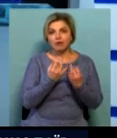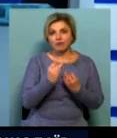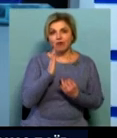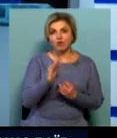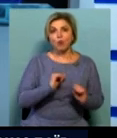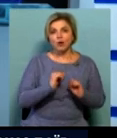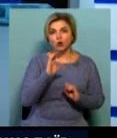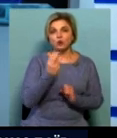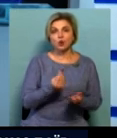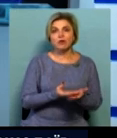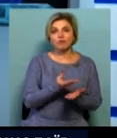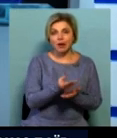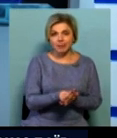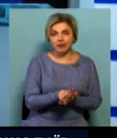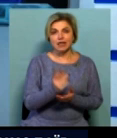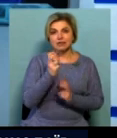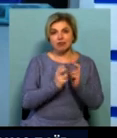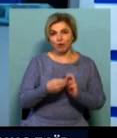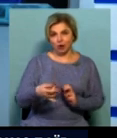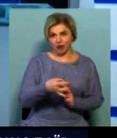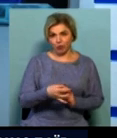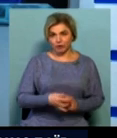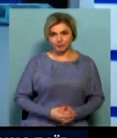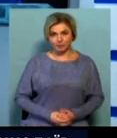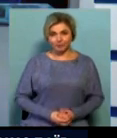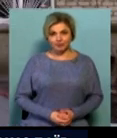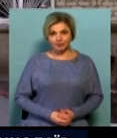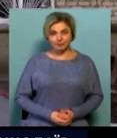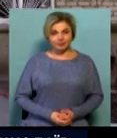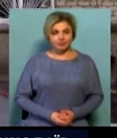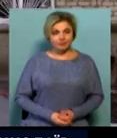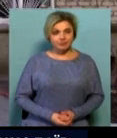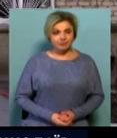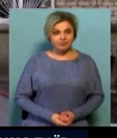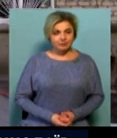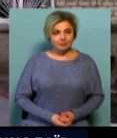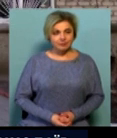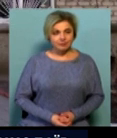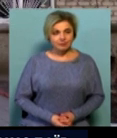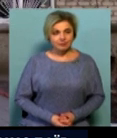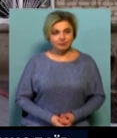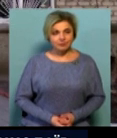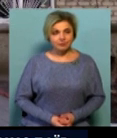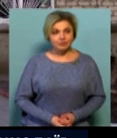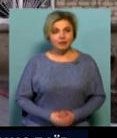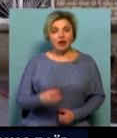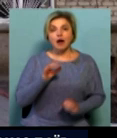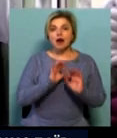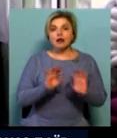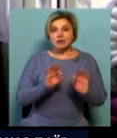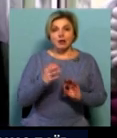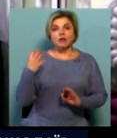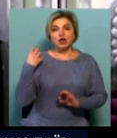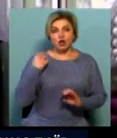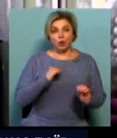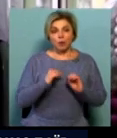управлінні соціальних виплат і компенсацій Заводського району Миколаївської міської ради. Як розповіла начальниця управління